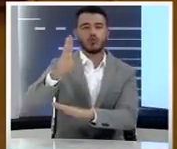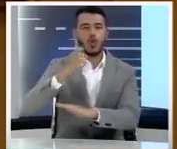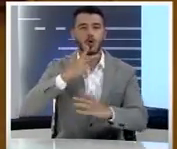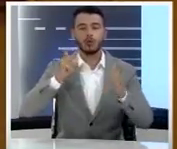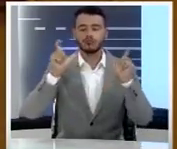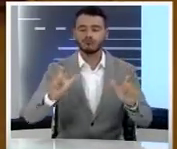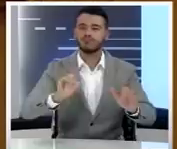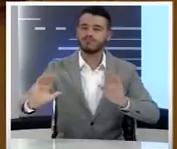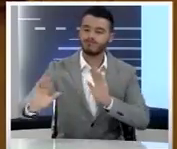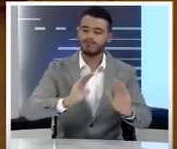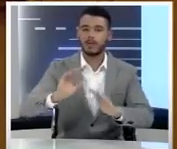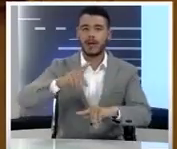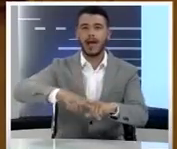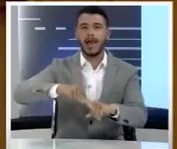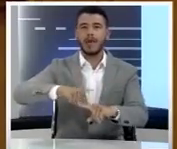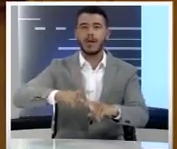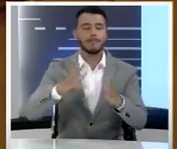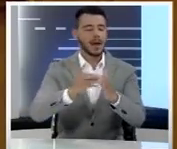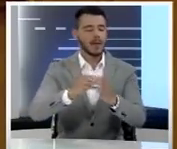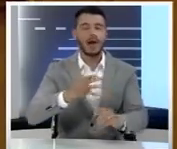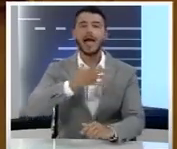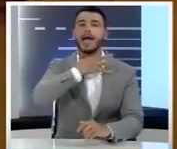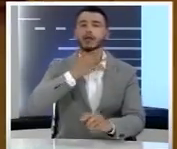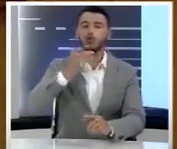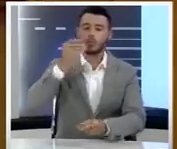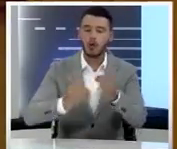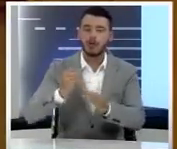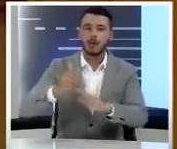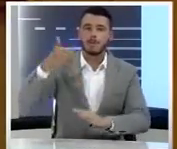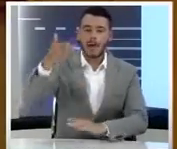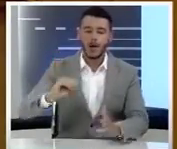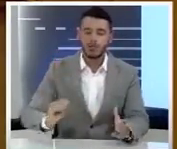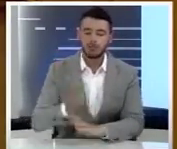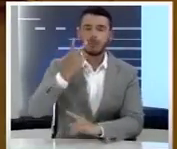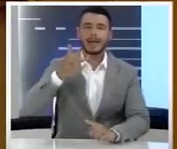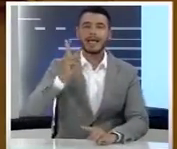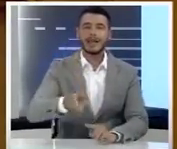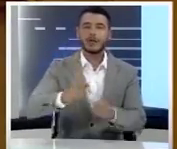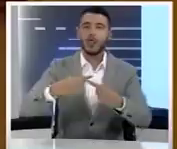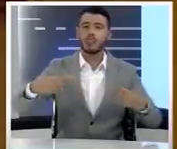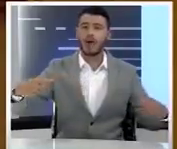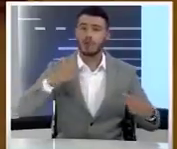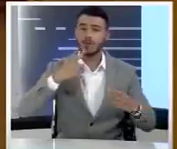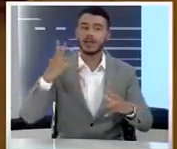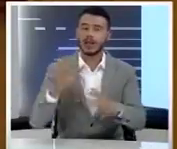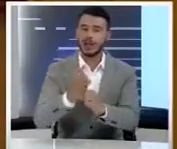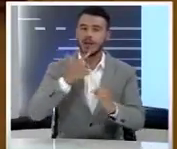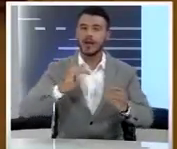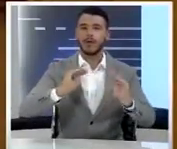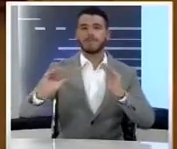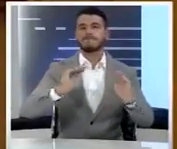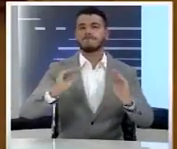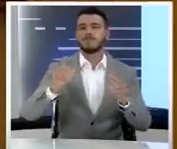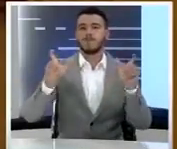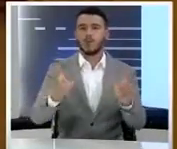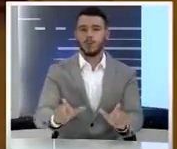έναντι συνθηκών έκτακτων, απρόβλεπτων και κινδύνων εξωγενών. Δύο ρυθμούς θα